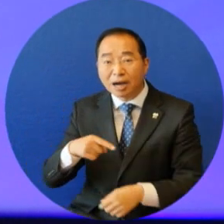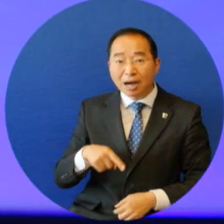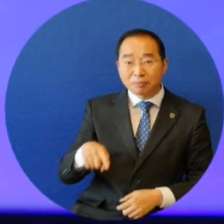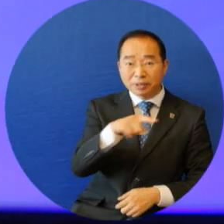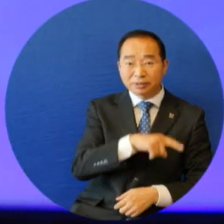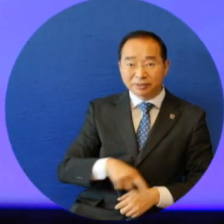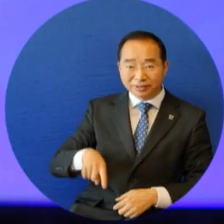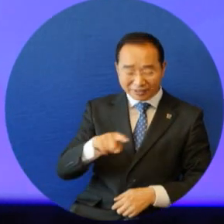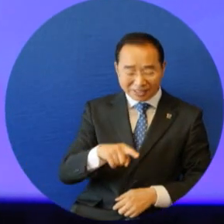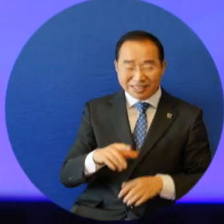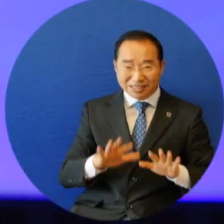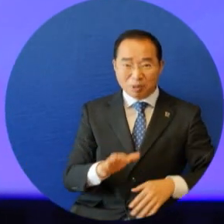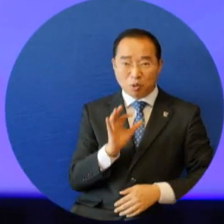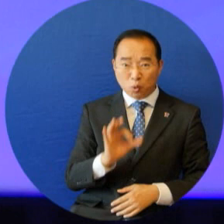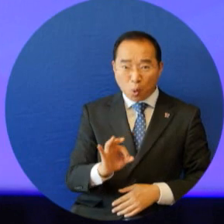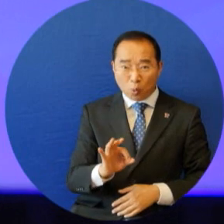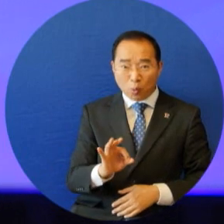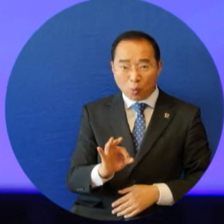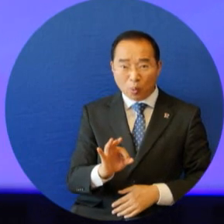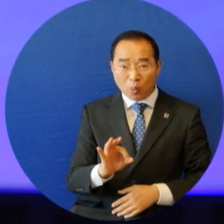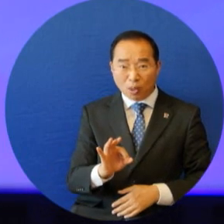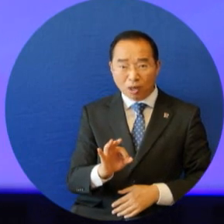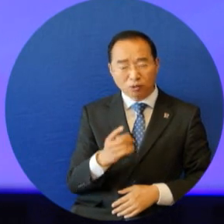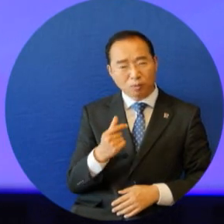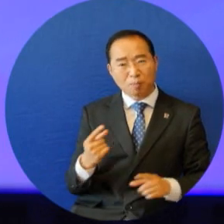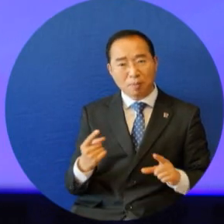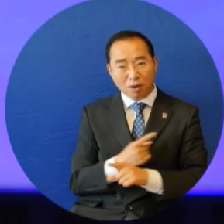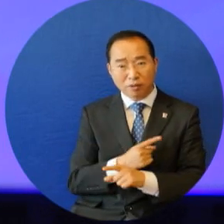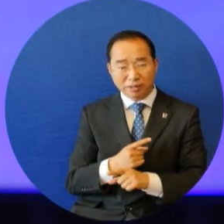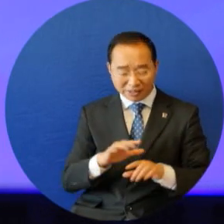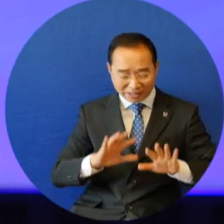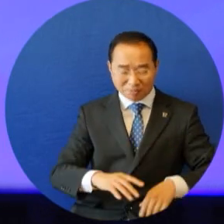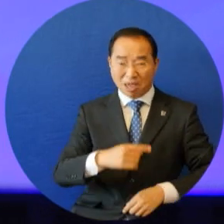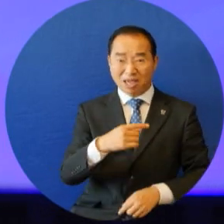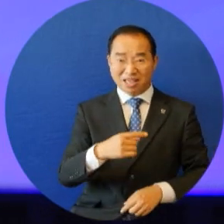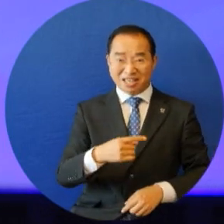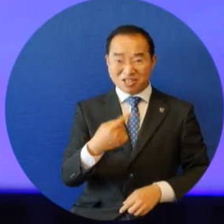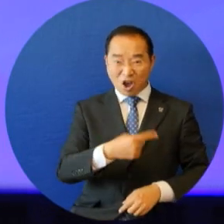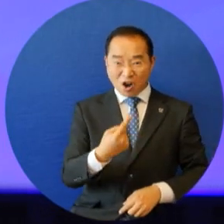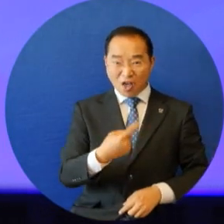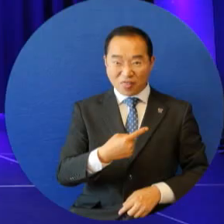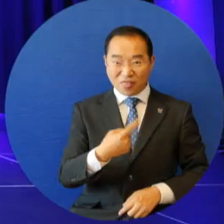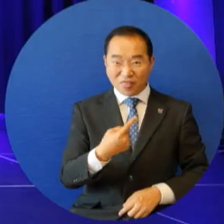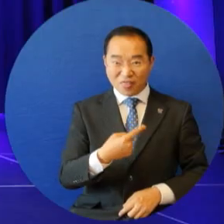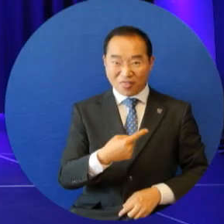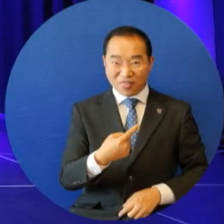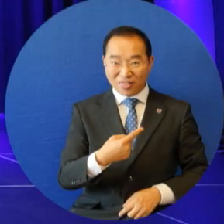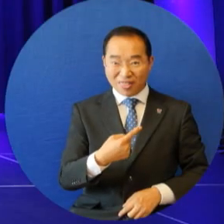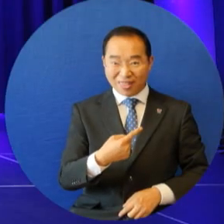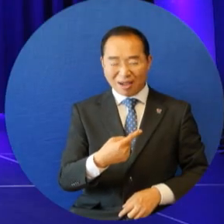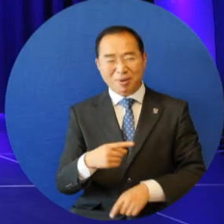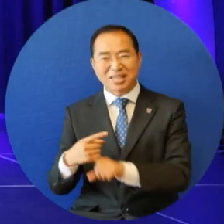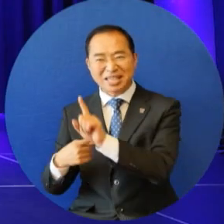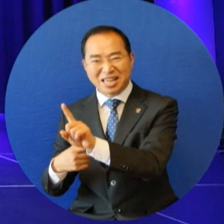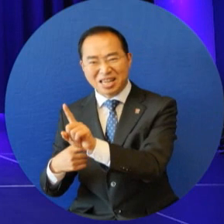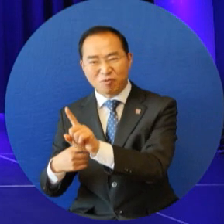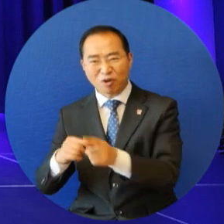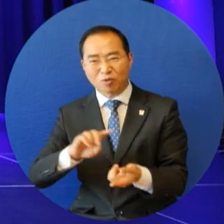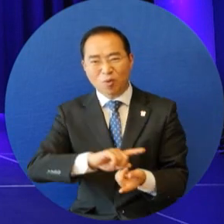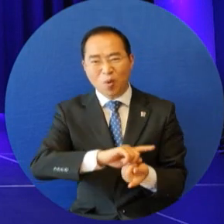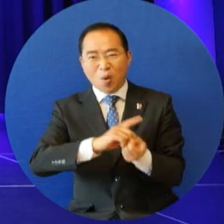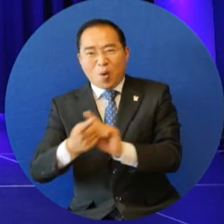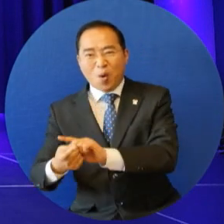리디미네이션을 같이 할지 몰라요. 지금의 예를 들어서 1,000원을 1원으로 바꾼다거나 하는 시스템으로 갈지